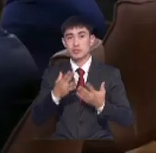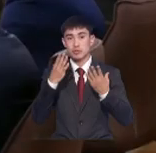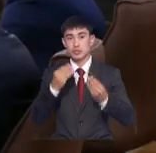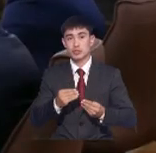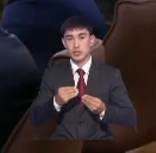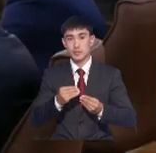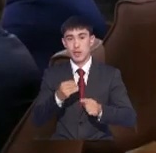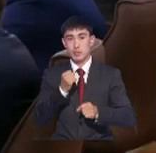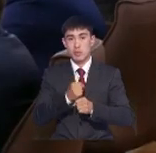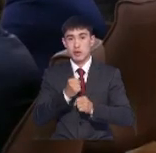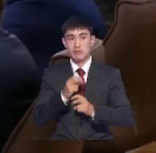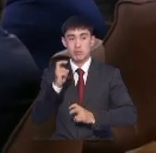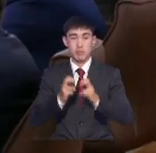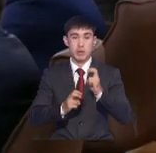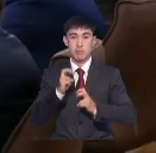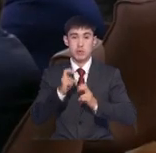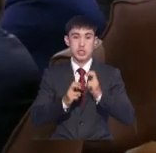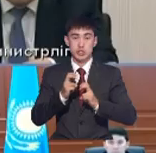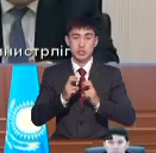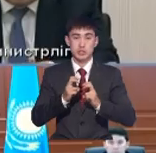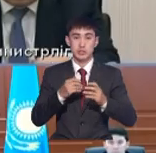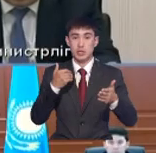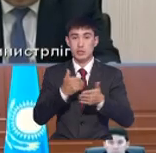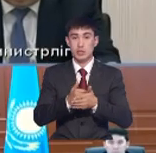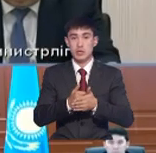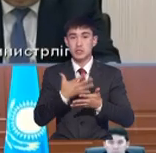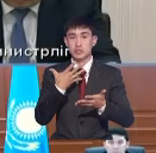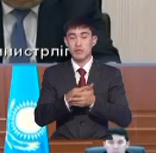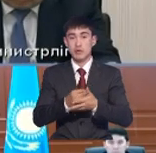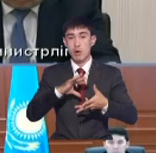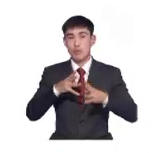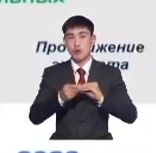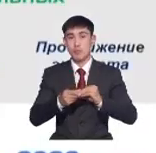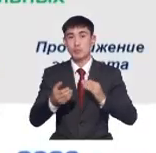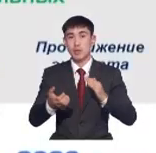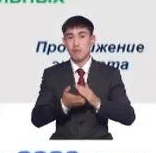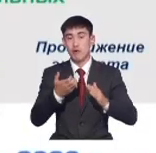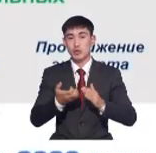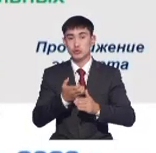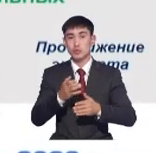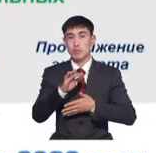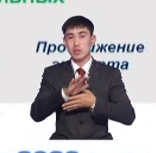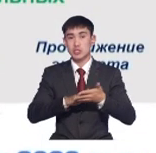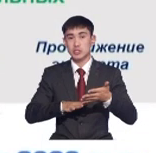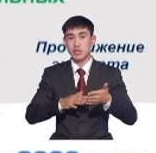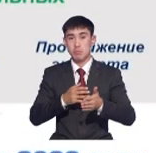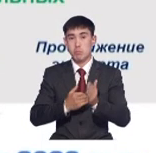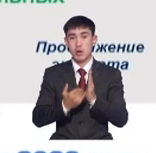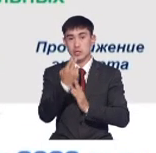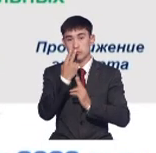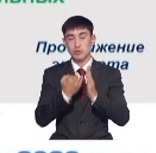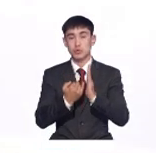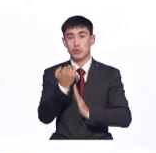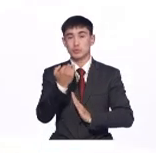поева на сегодняшний день обрабатывающая промышленность догнала по своим объёмам добывающую и продолжает